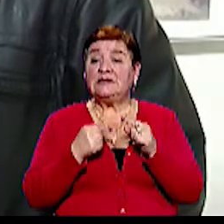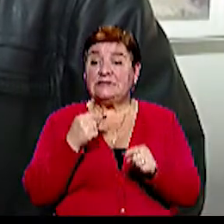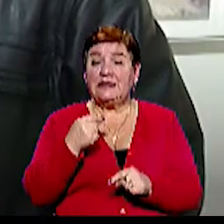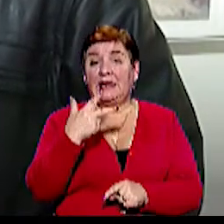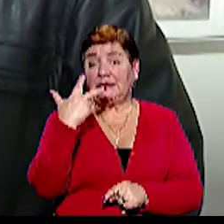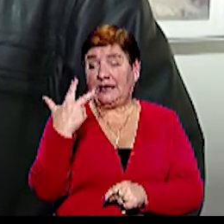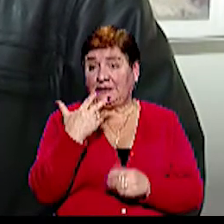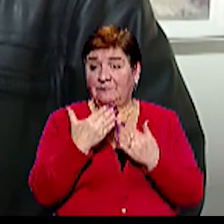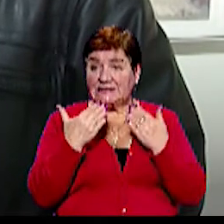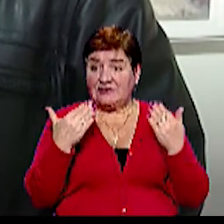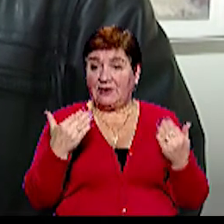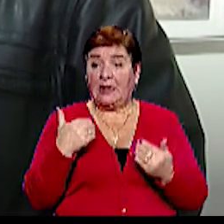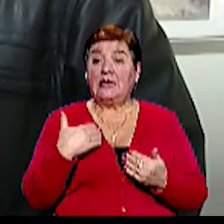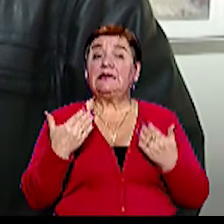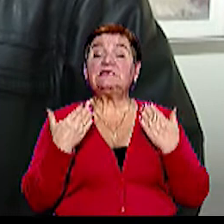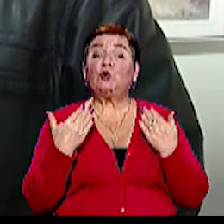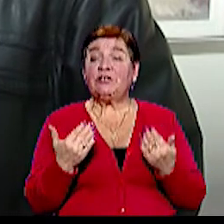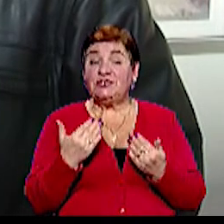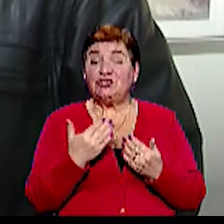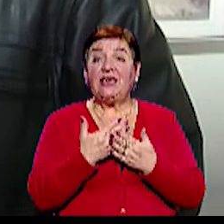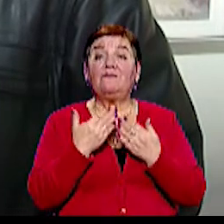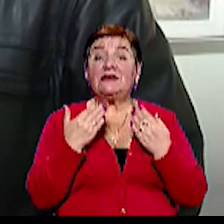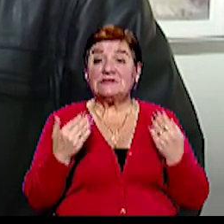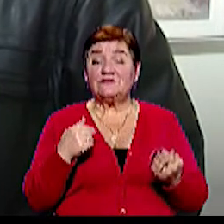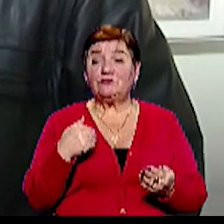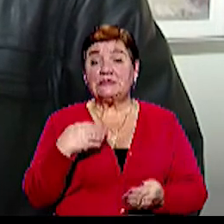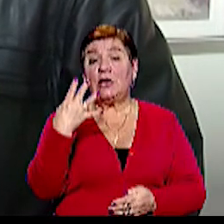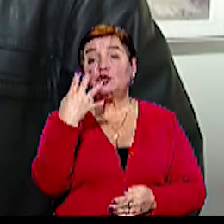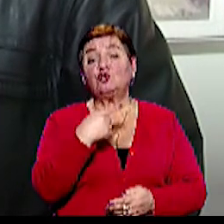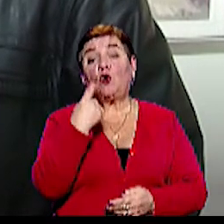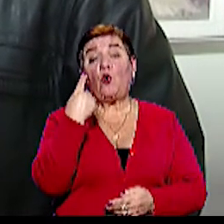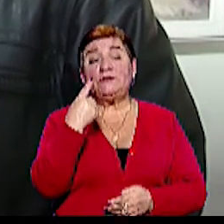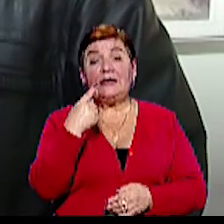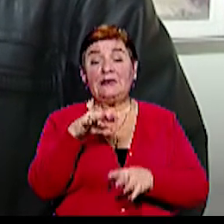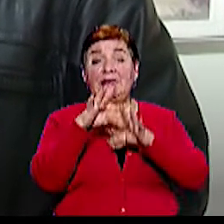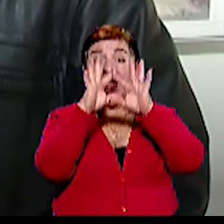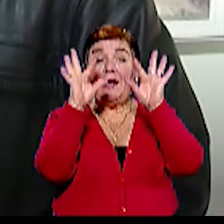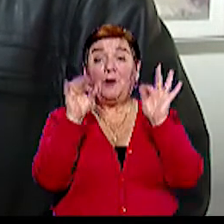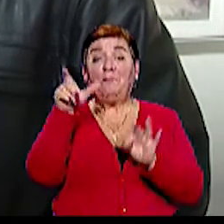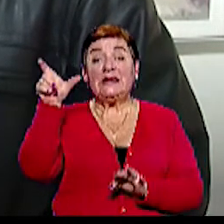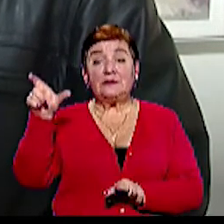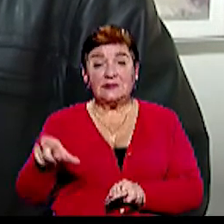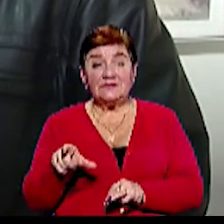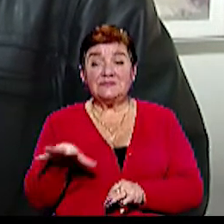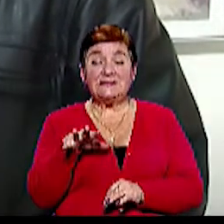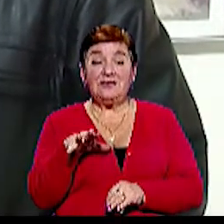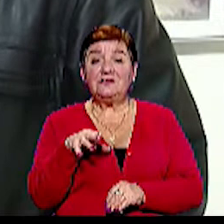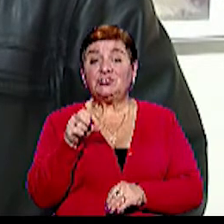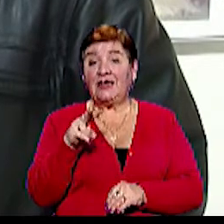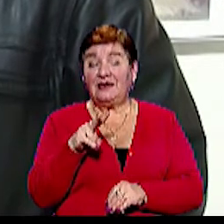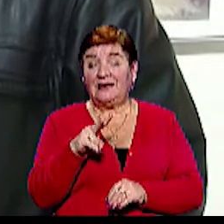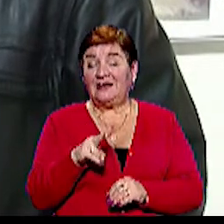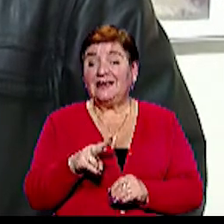3-й рік відкриваємо цю виставку. На сьогоднішній виставці у нас представлений 41 митець. Це в основному всі члени